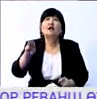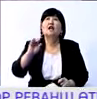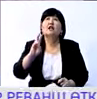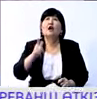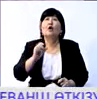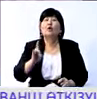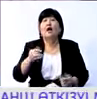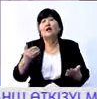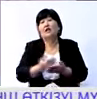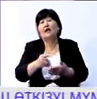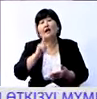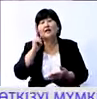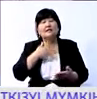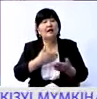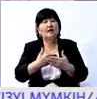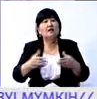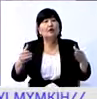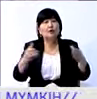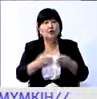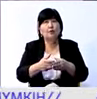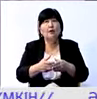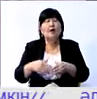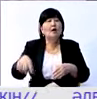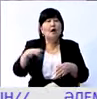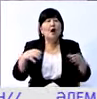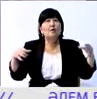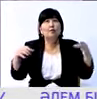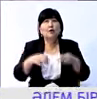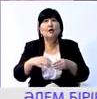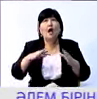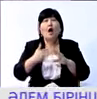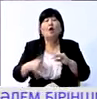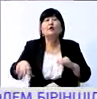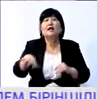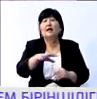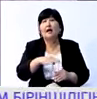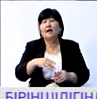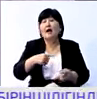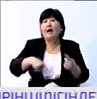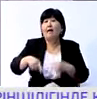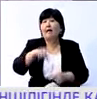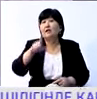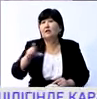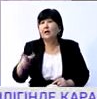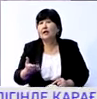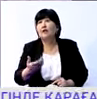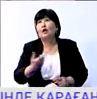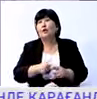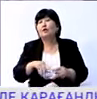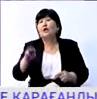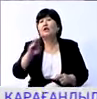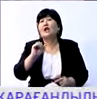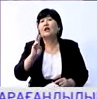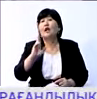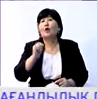жастарының еріктілер тобының бірігуімен мынау аудандағы кәсіпкерлер осы жаңалған